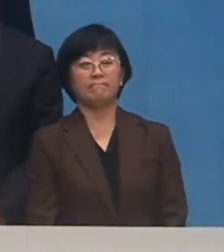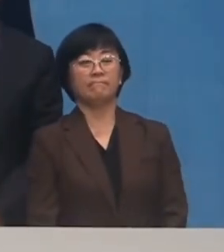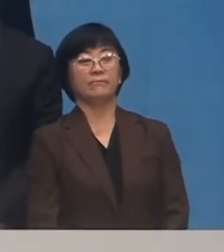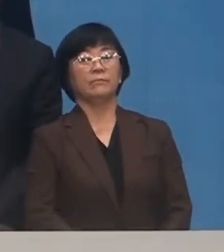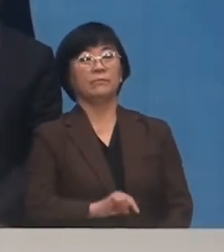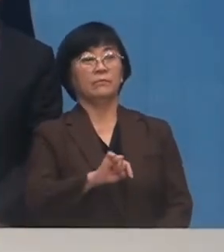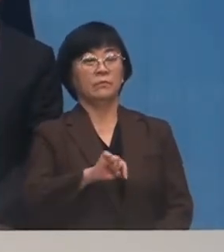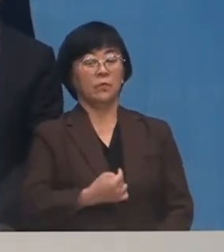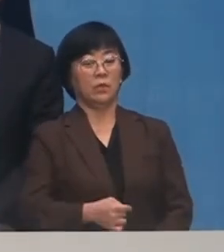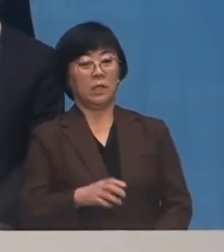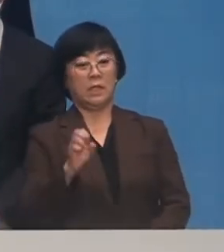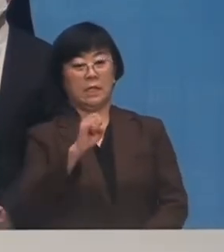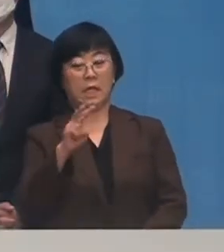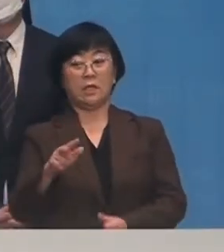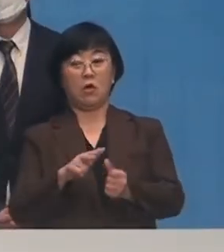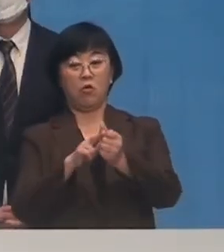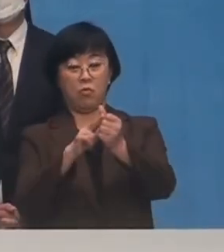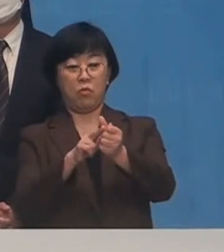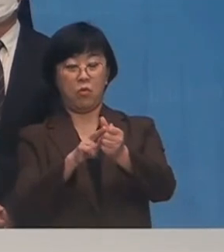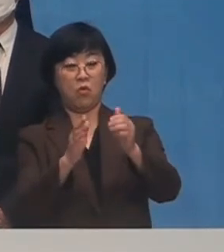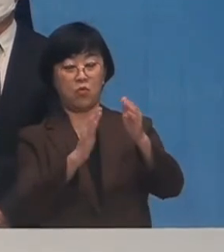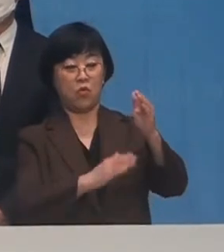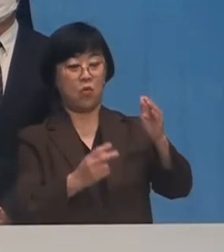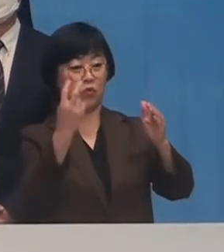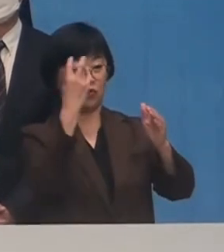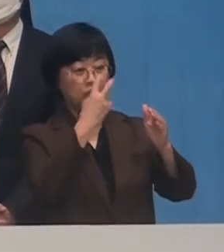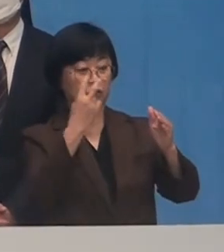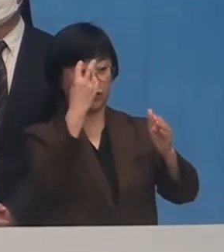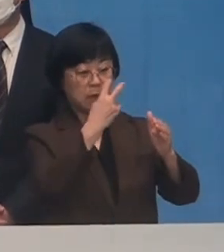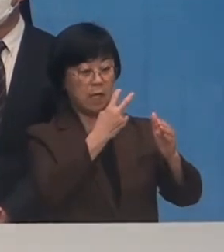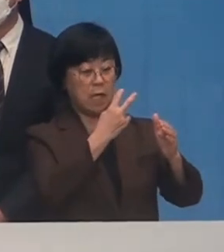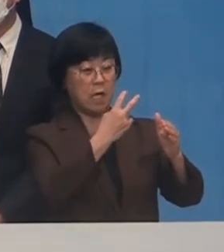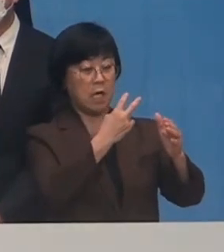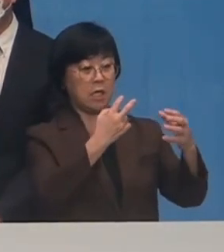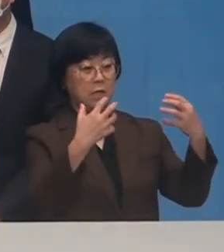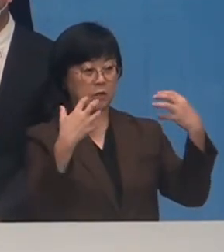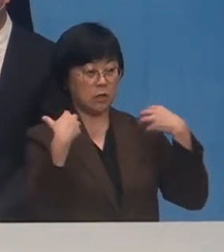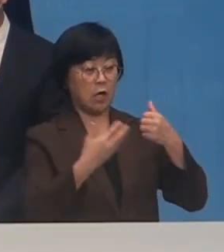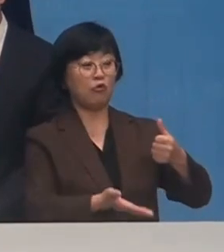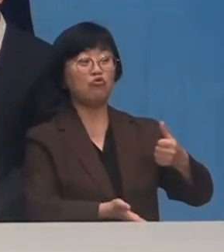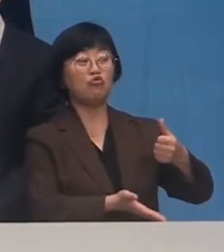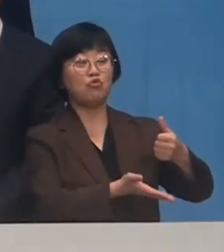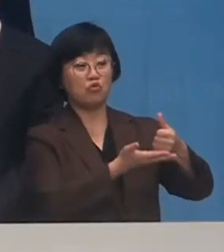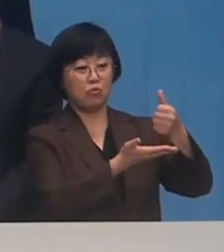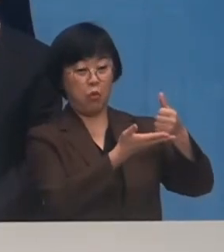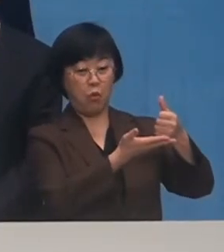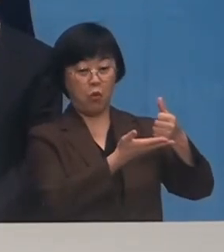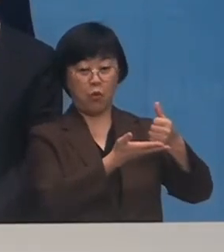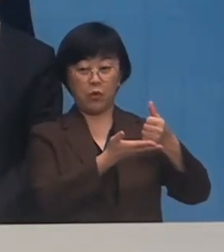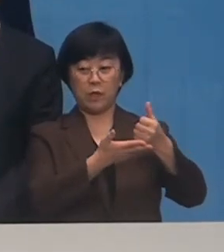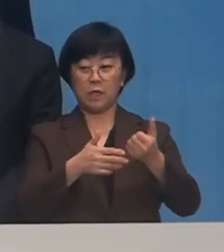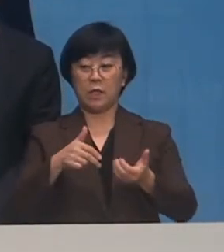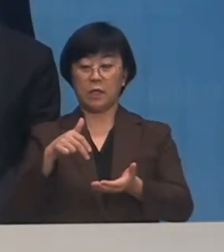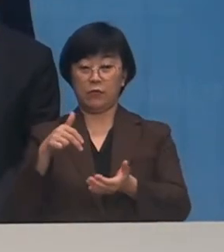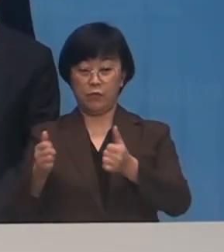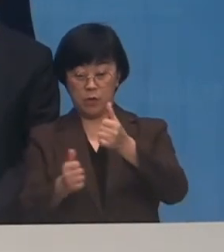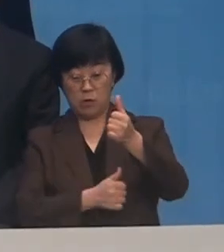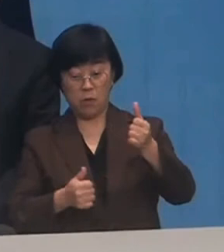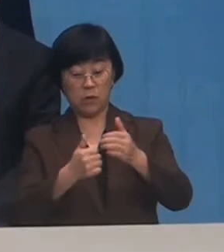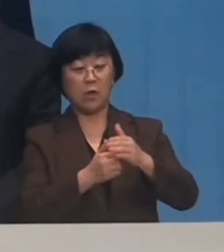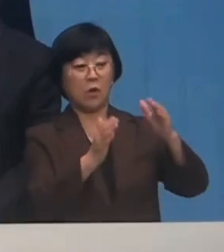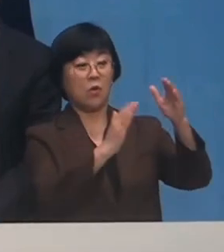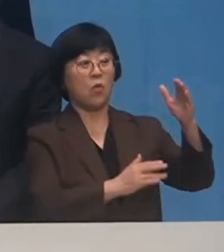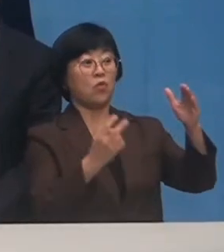군인은 야당 후보, 공수처장 후보 추천위원이었습니다. 그래서 공수처가 정치적